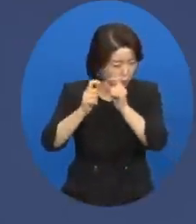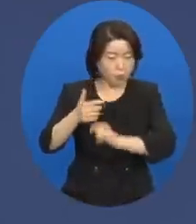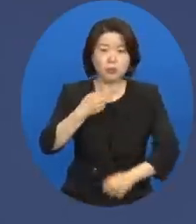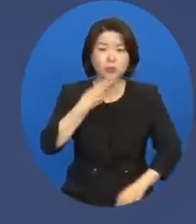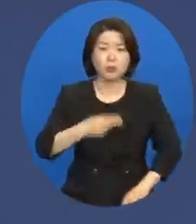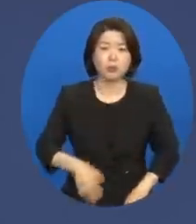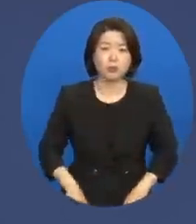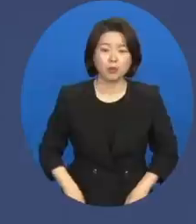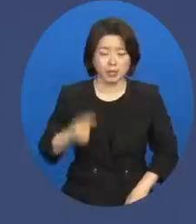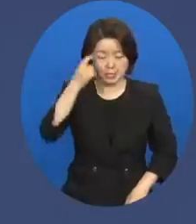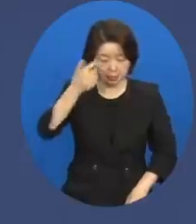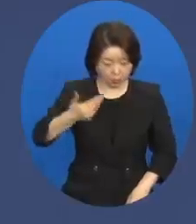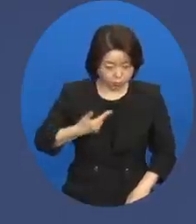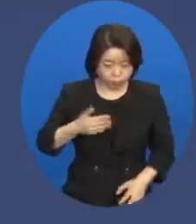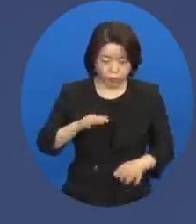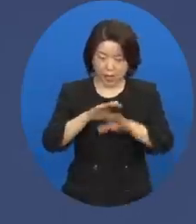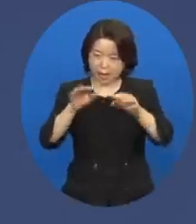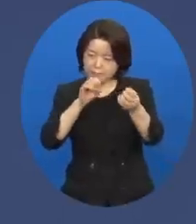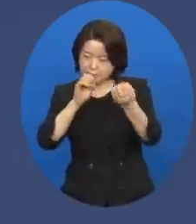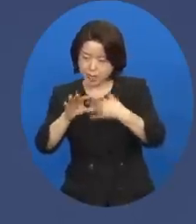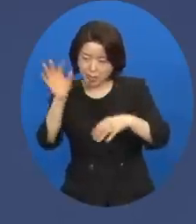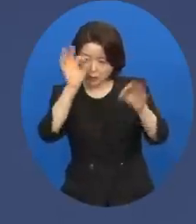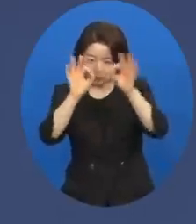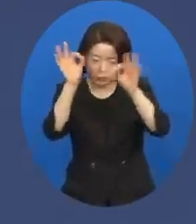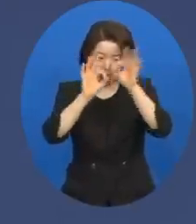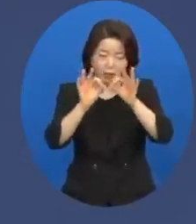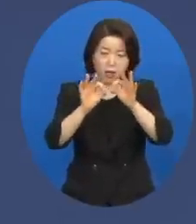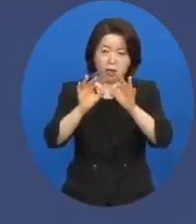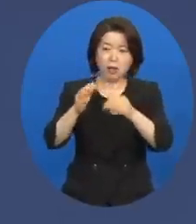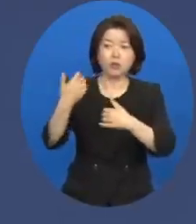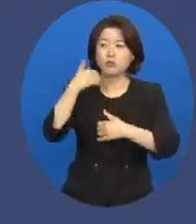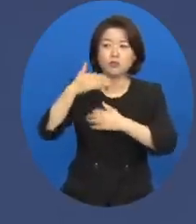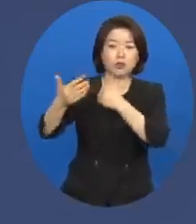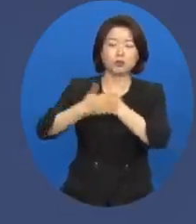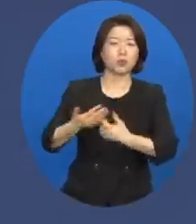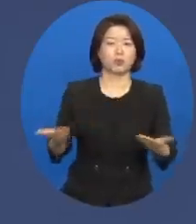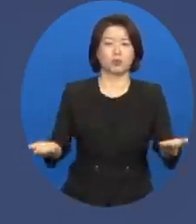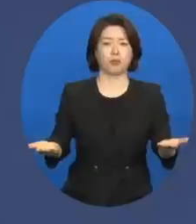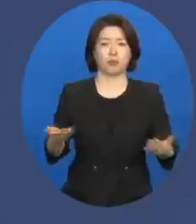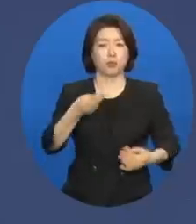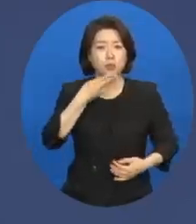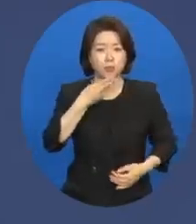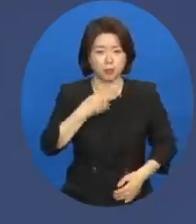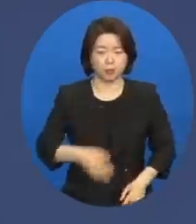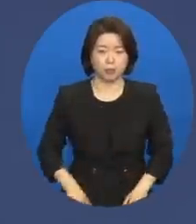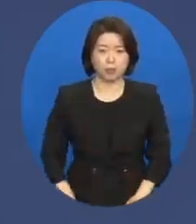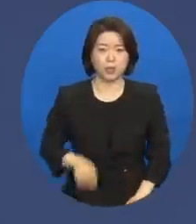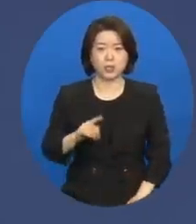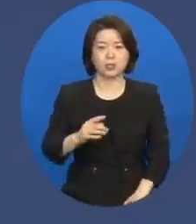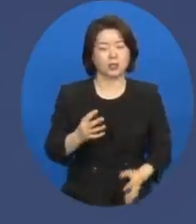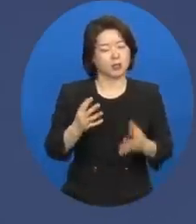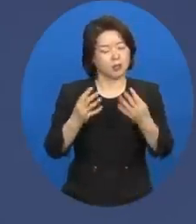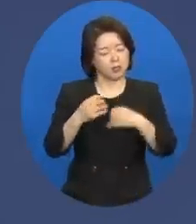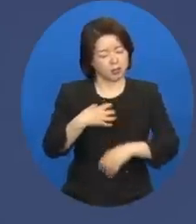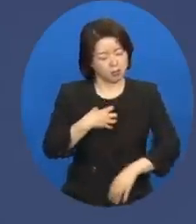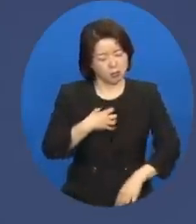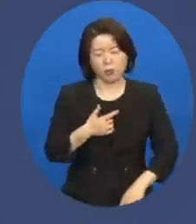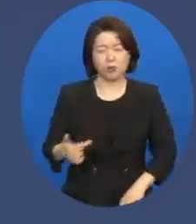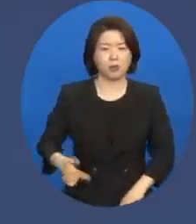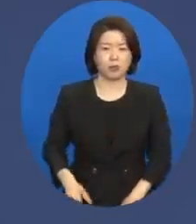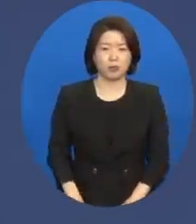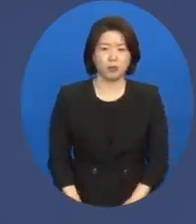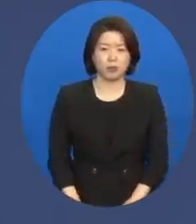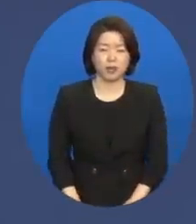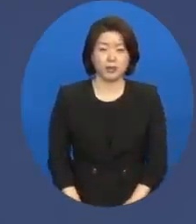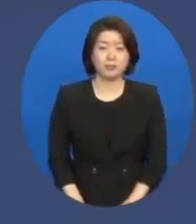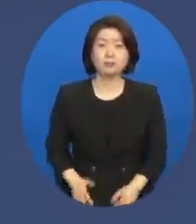이걸 묻고 해답을 찾도록 그렇게 도움을 받지 못한 거예요. 이게 얼마나 위기인지를 모른 거죠. 자,